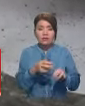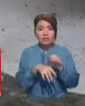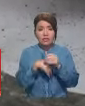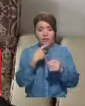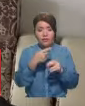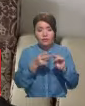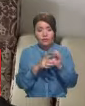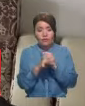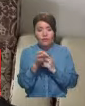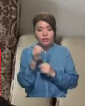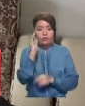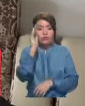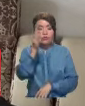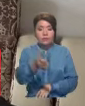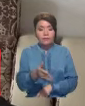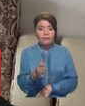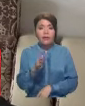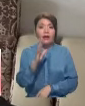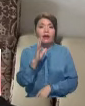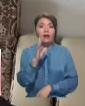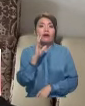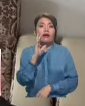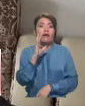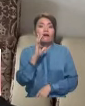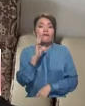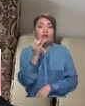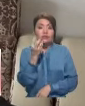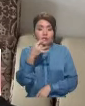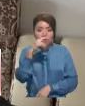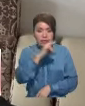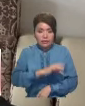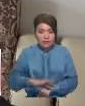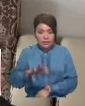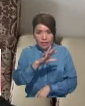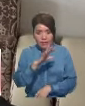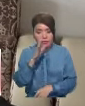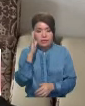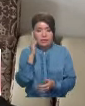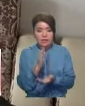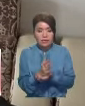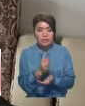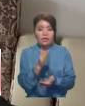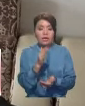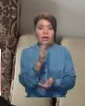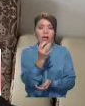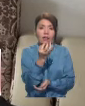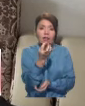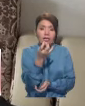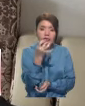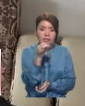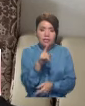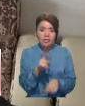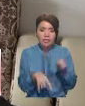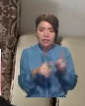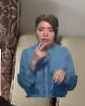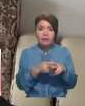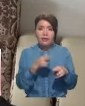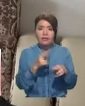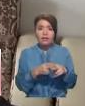будущее. Именно в Восточном Казахстане имеется так называемый Калба-Нарымский редкометальный